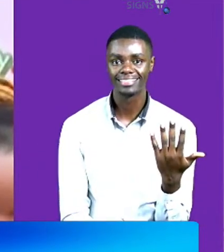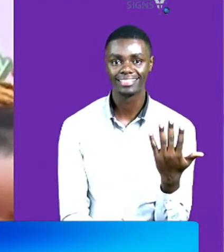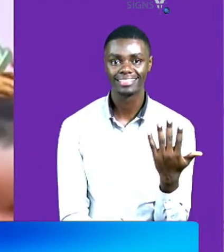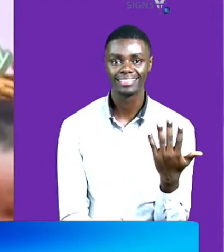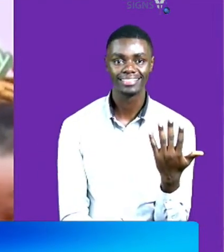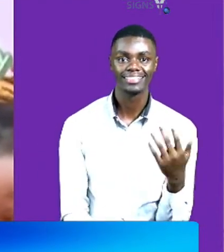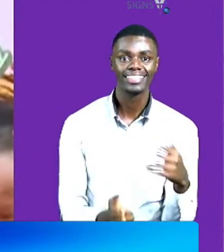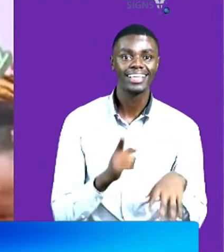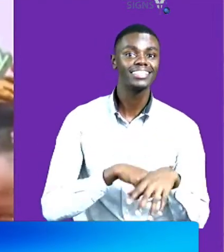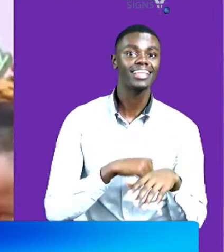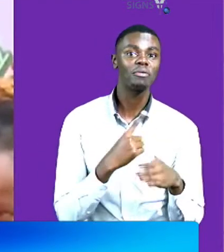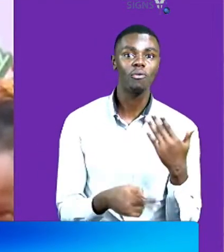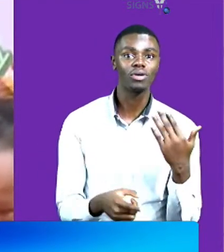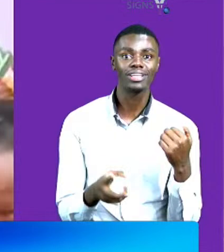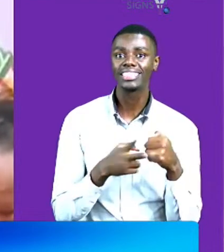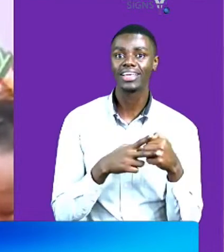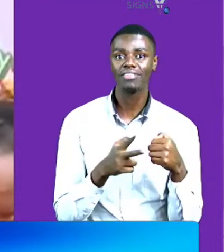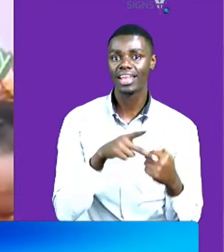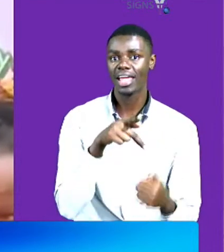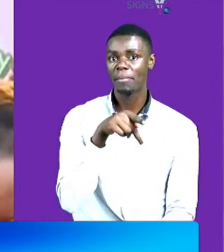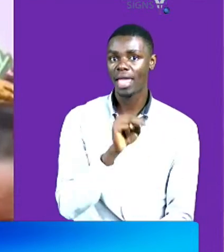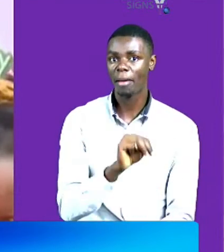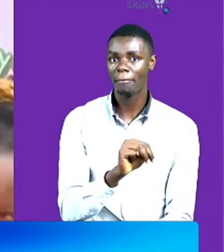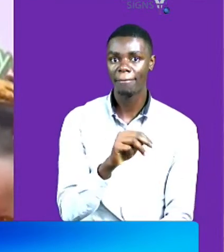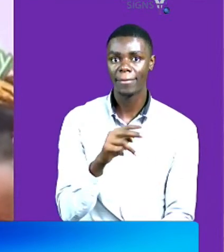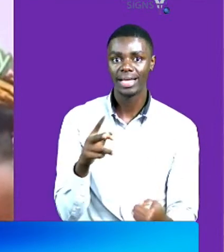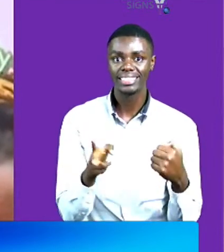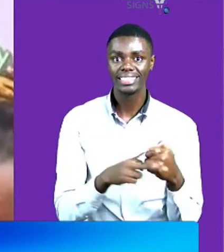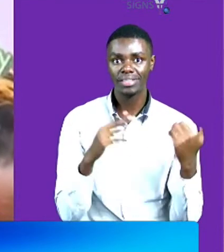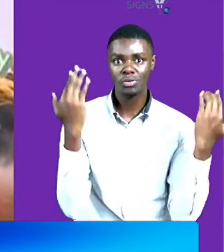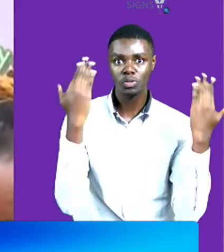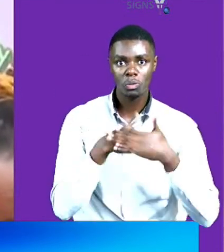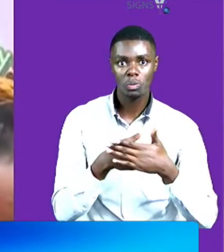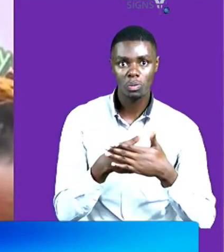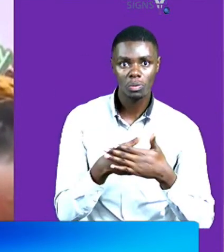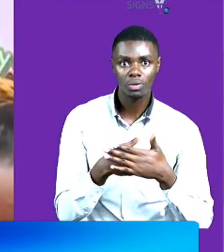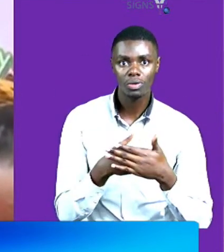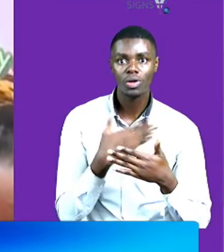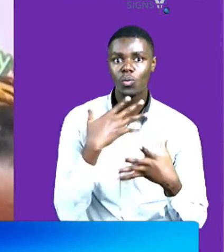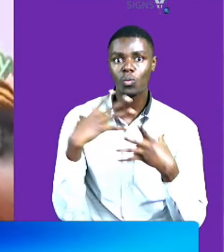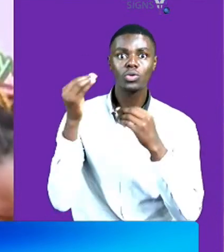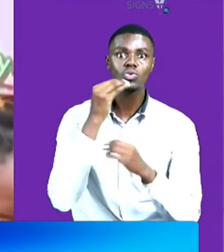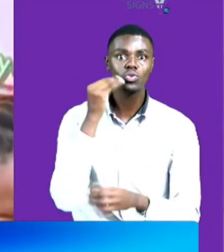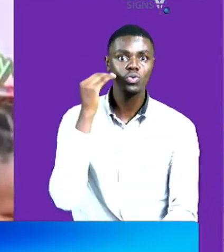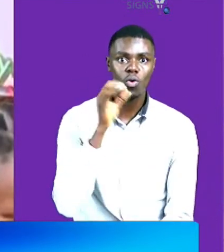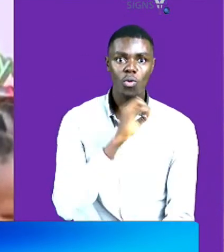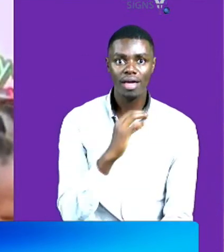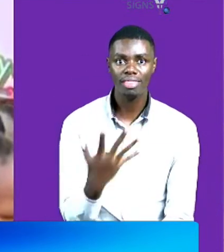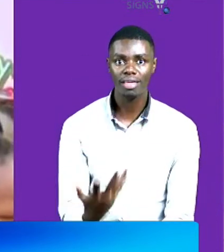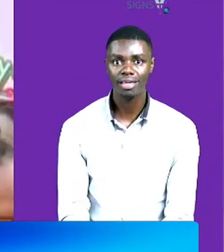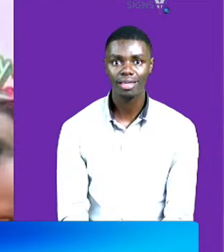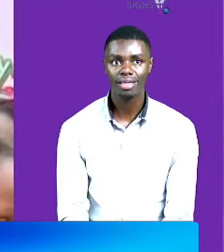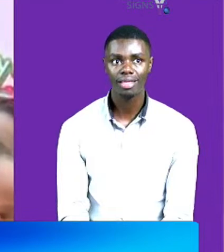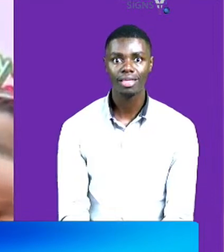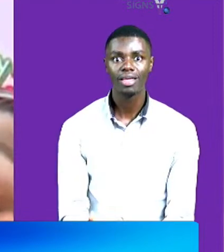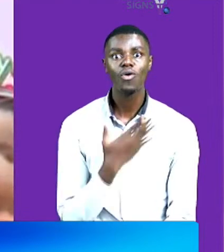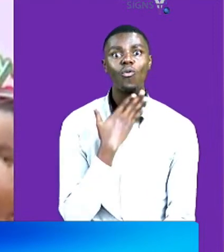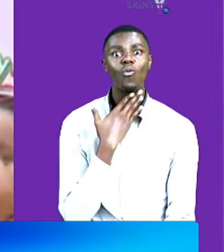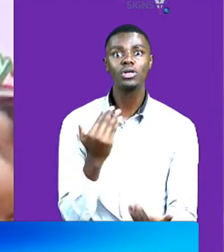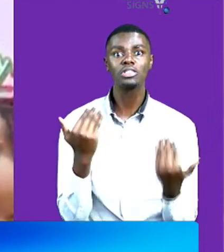Saa ngapi? Saa moja usiku? Kwani hamwendi nyumbani? Ama mnataka kulala